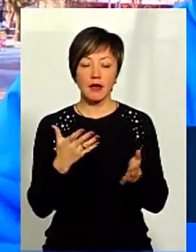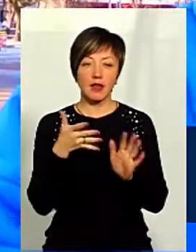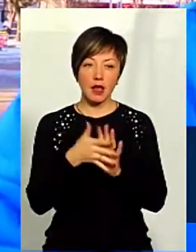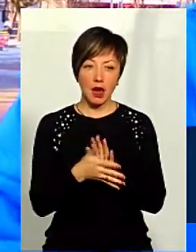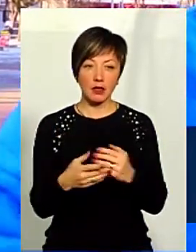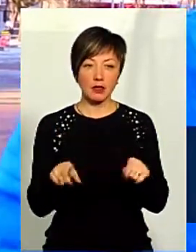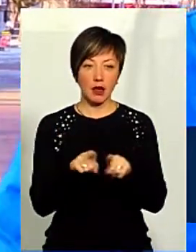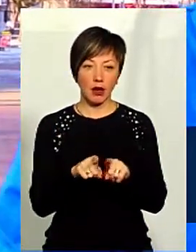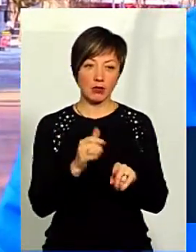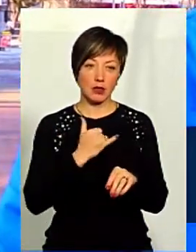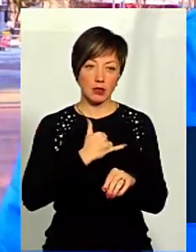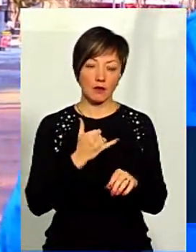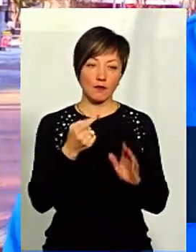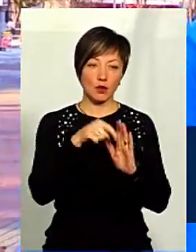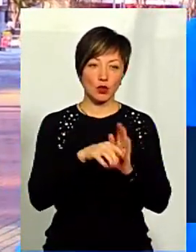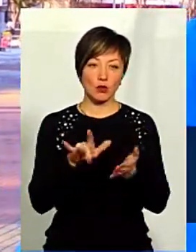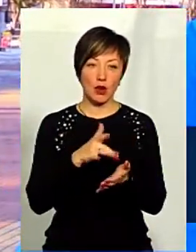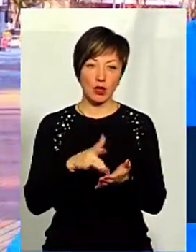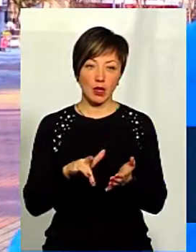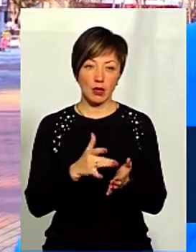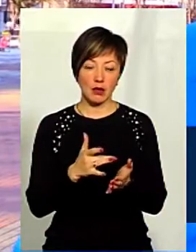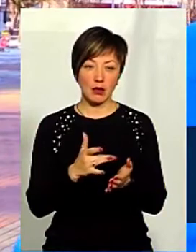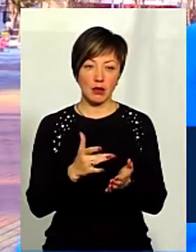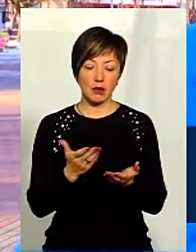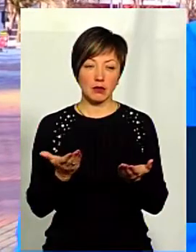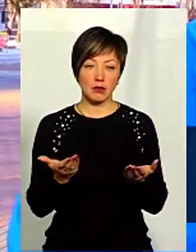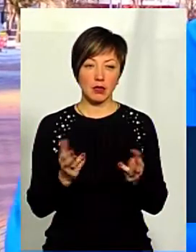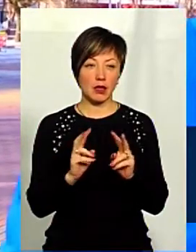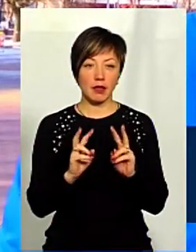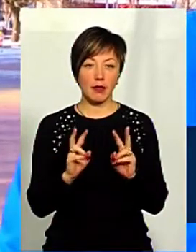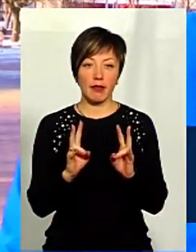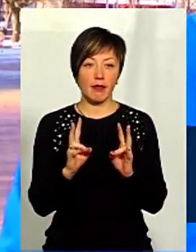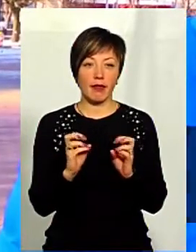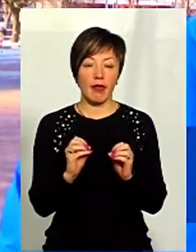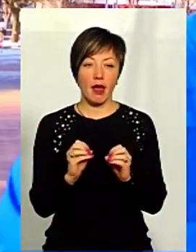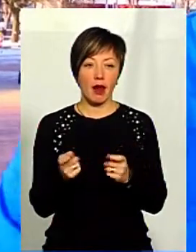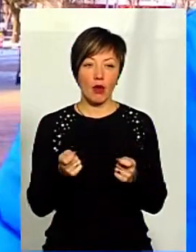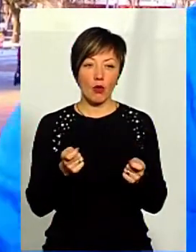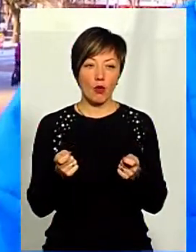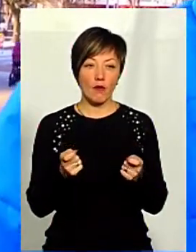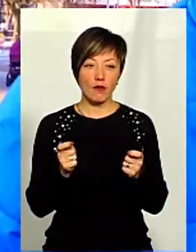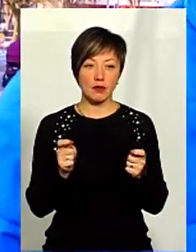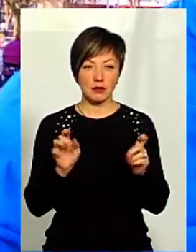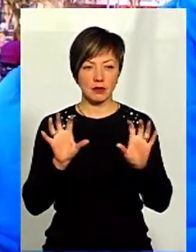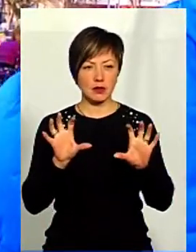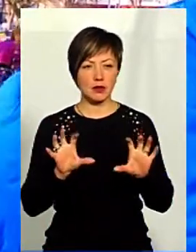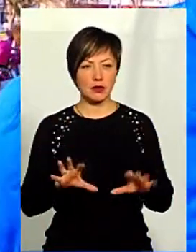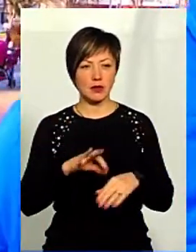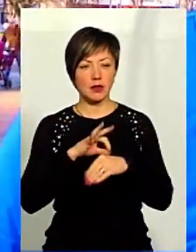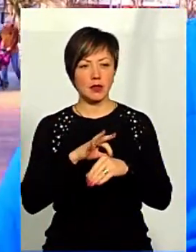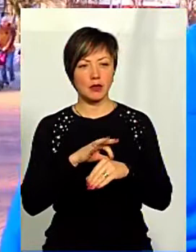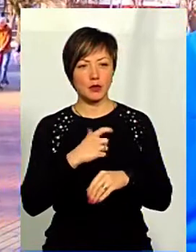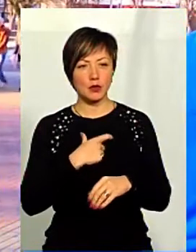витрати. І так от у нас, як внутрішня бухгалтерія. Тобто вона як не регульована так законом, тобто ми ведемо її